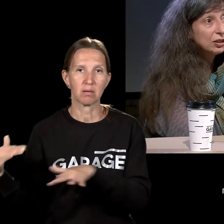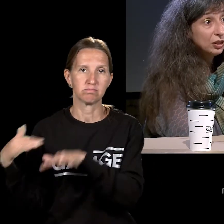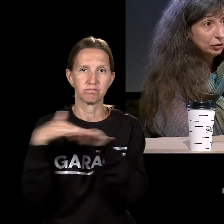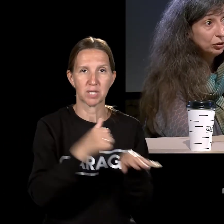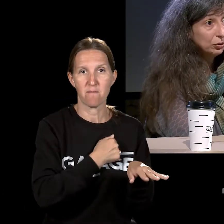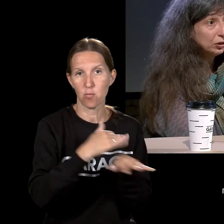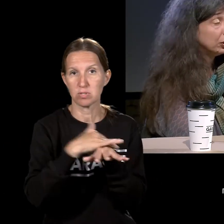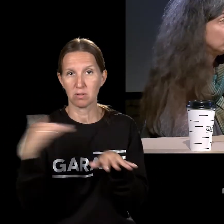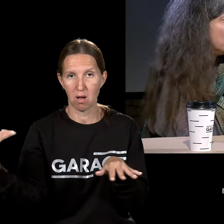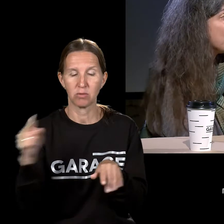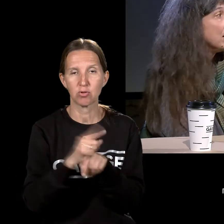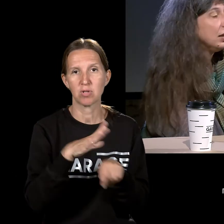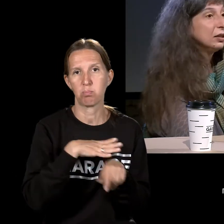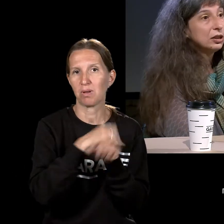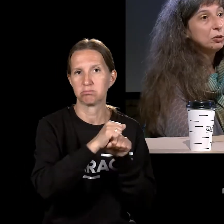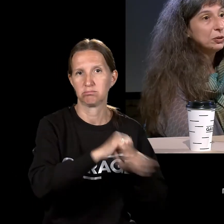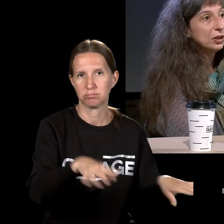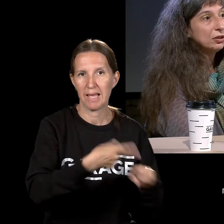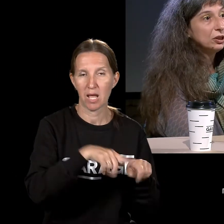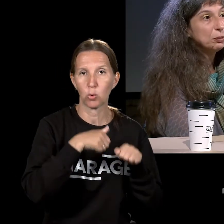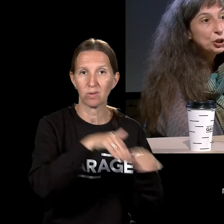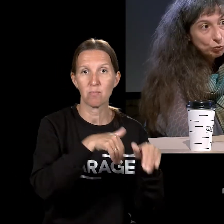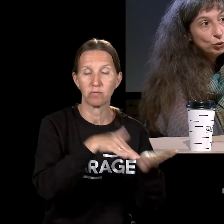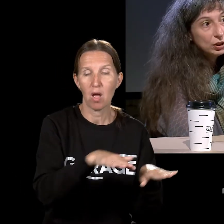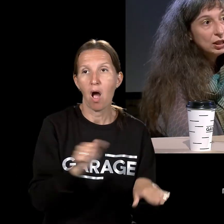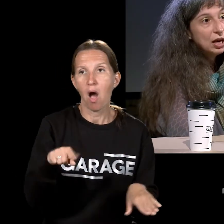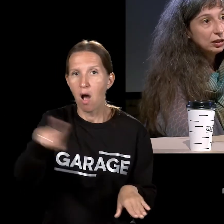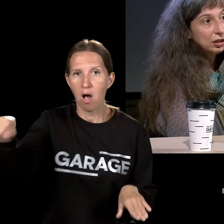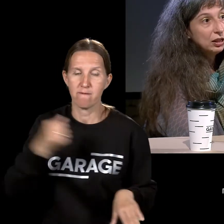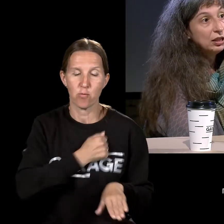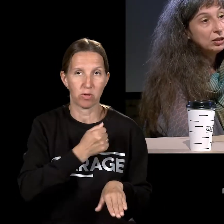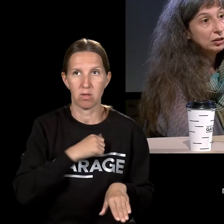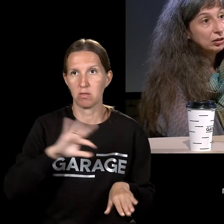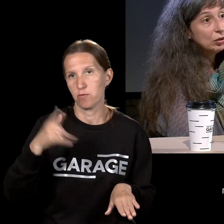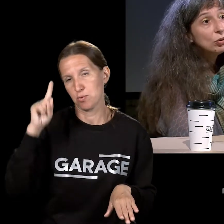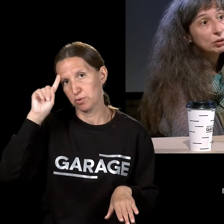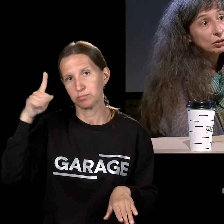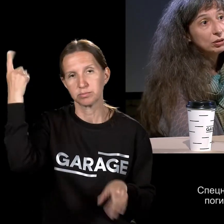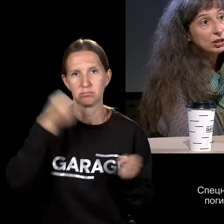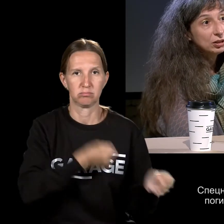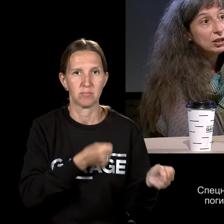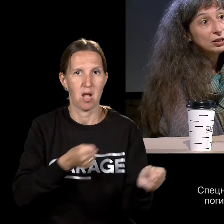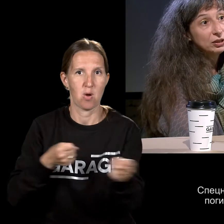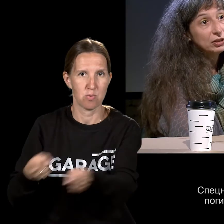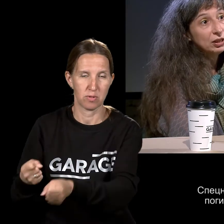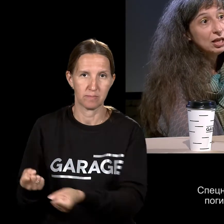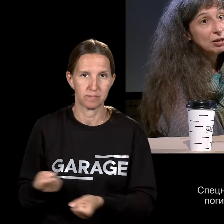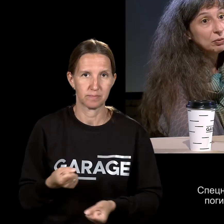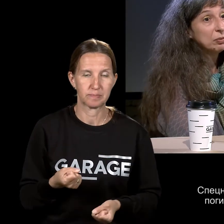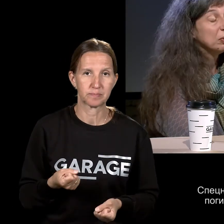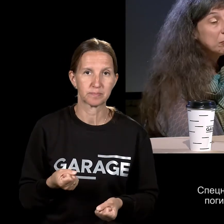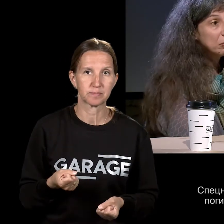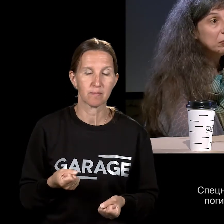был разогнать эту демонстрацию, и эти самые спецназовцы почему-то открыли огонь, стали стрелять в них.